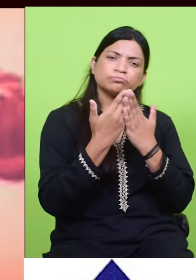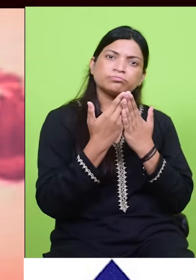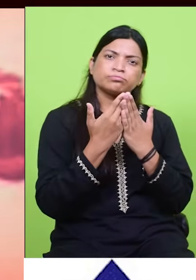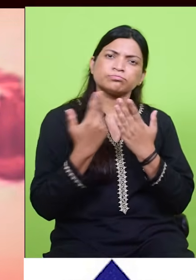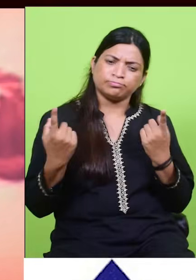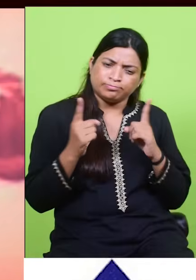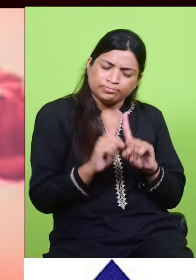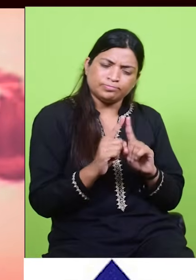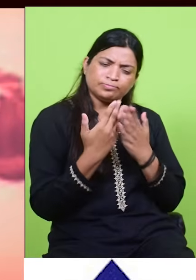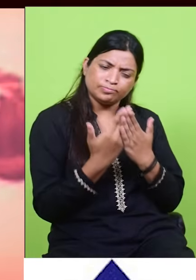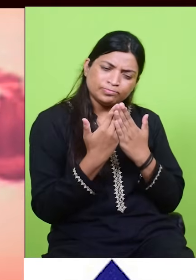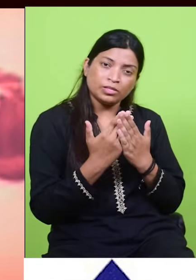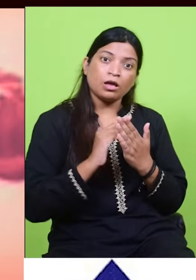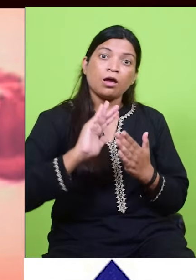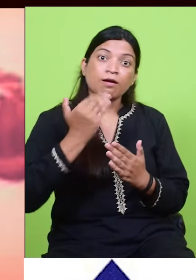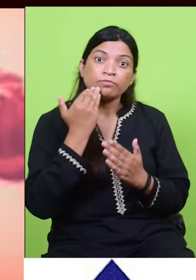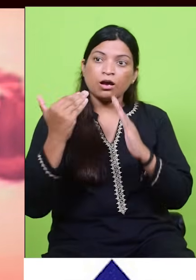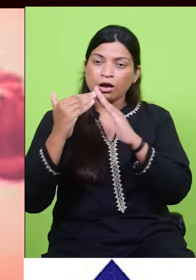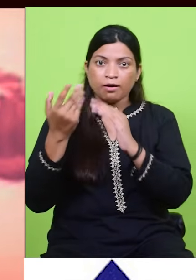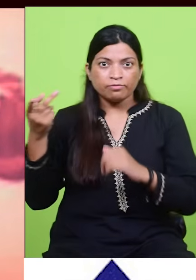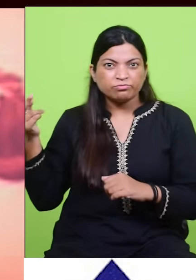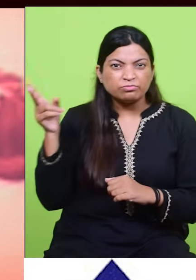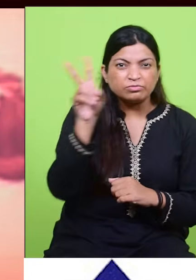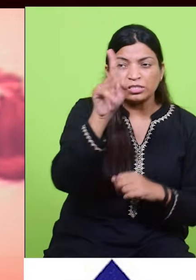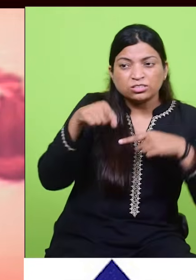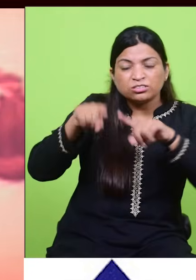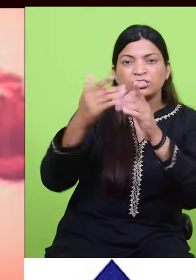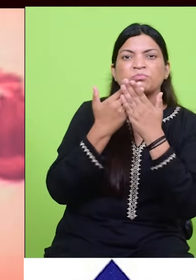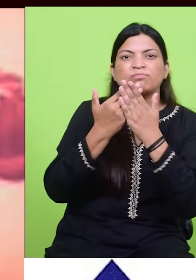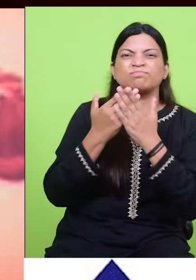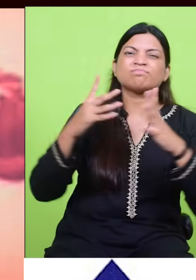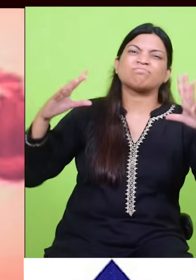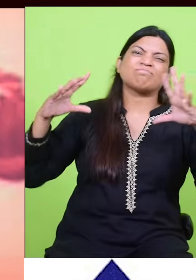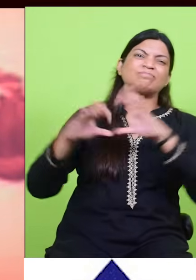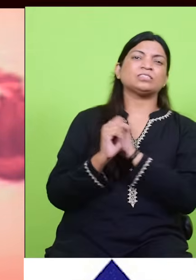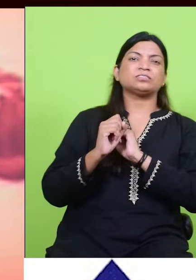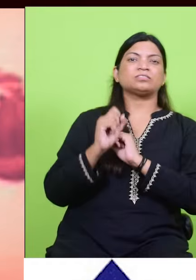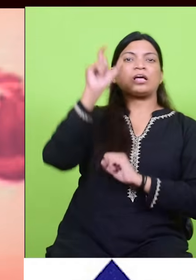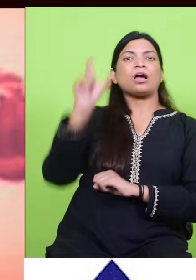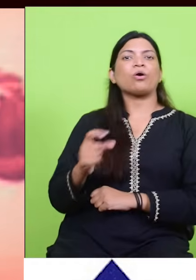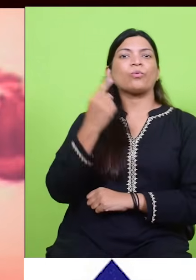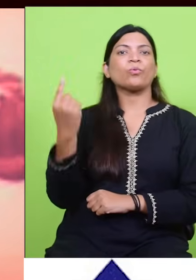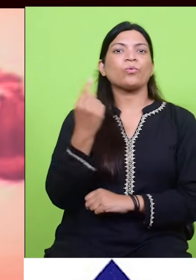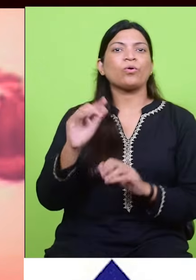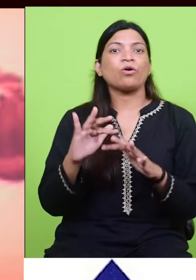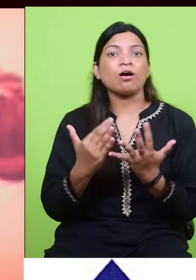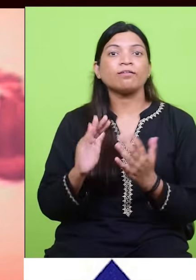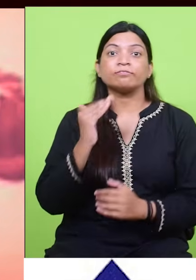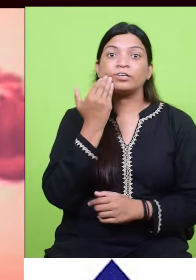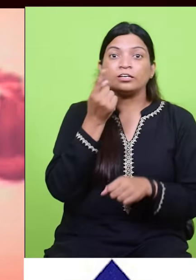का स्टडी तो करती थी हमारे साथ में, बट घर जाके उसको सेल्फ जो रीडिंग करना रहती थी वो मिस हो जाता था उसका,